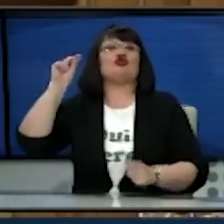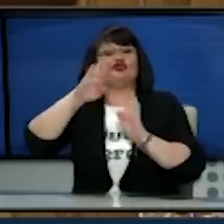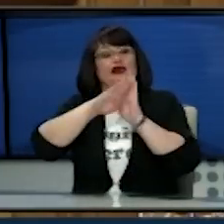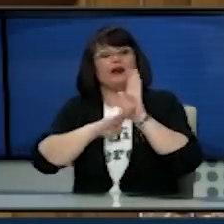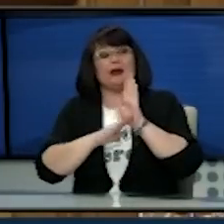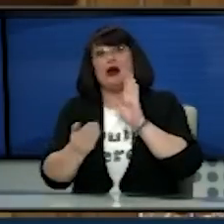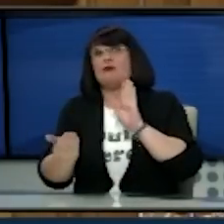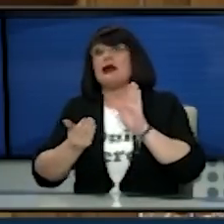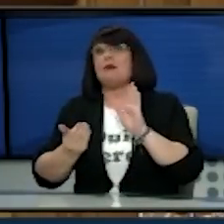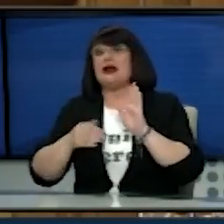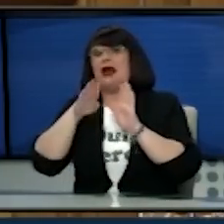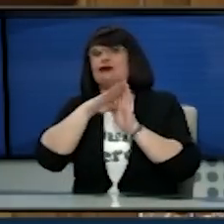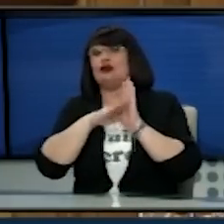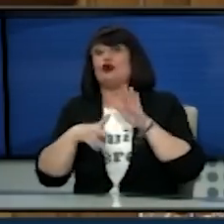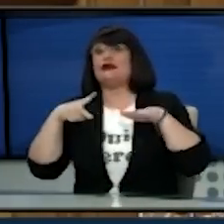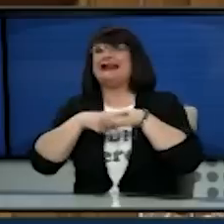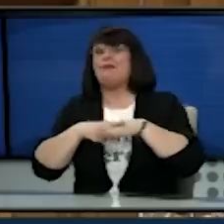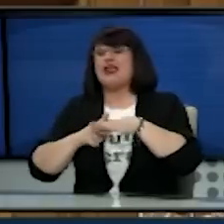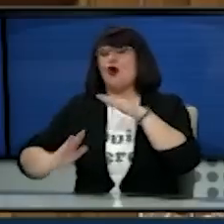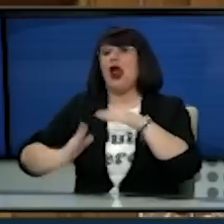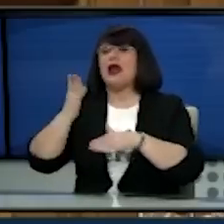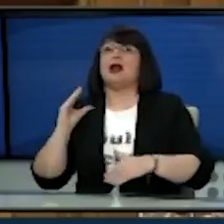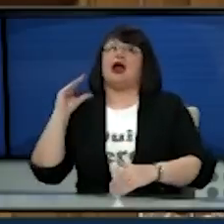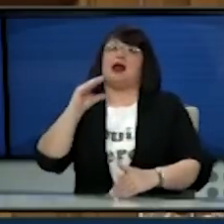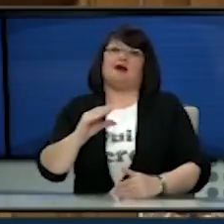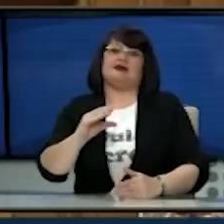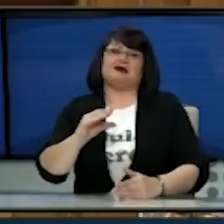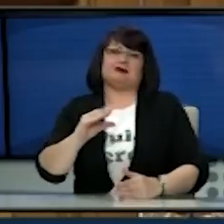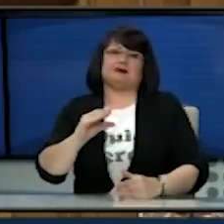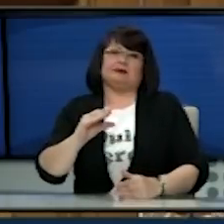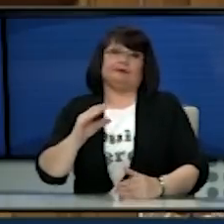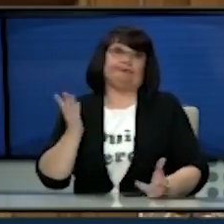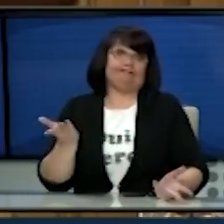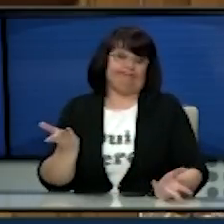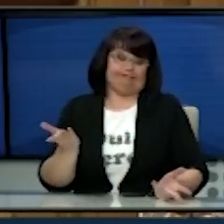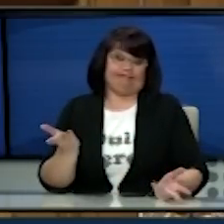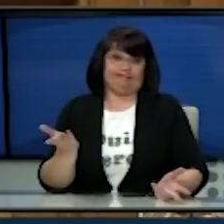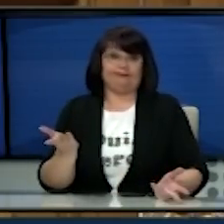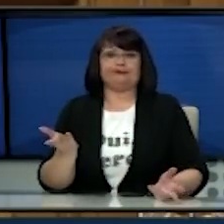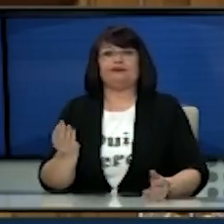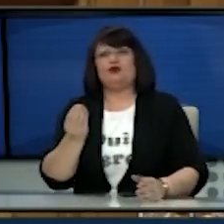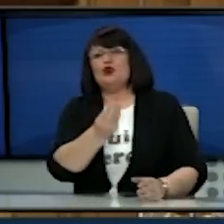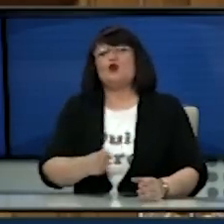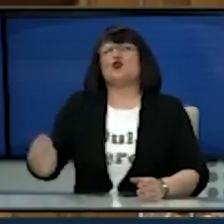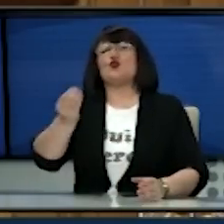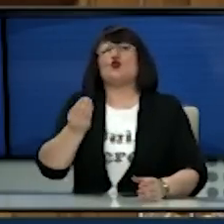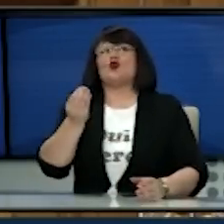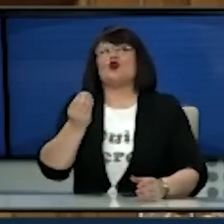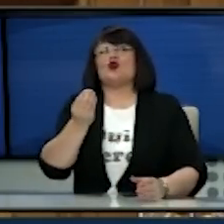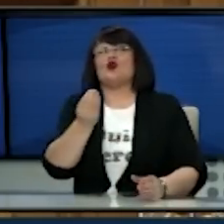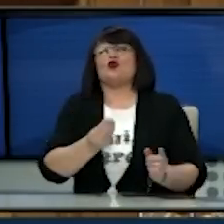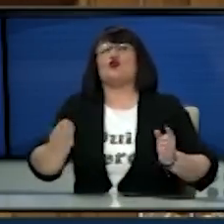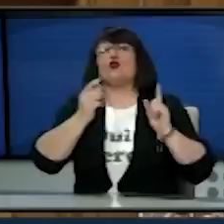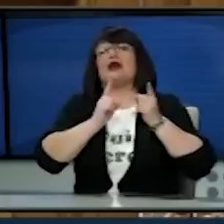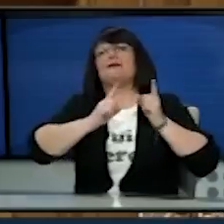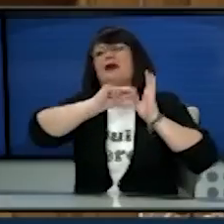τα προαπαιτούμενα του Ταμείου Ανάκαμψης, που αποτελεί και το νέο μεγάλο υπερμνημόνιο σε βάρος των